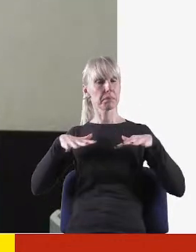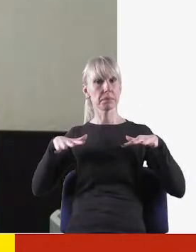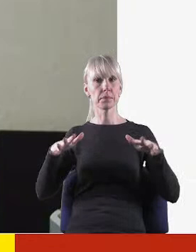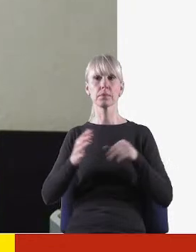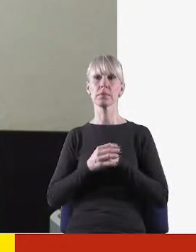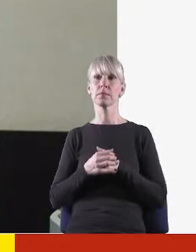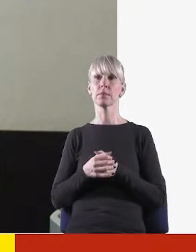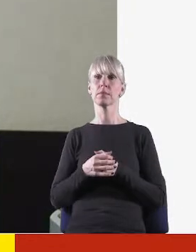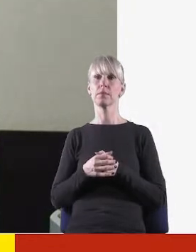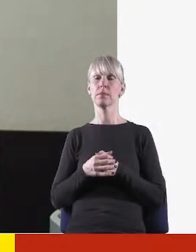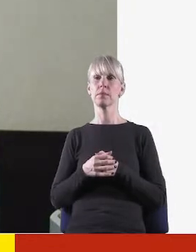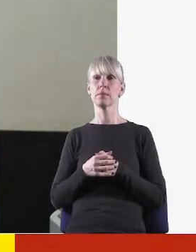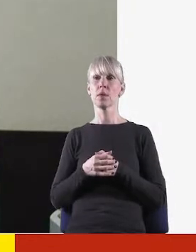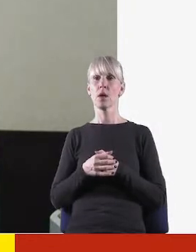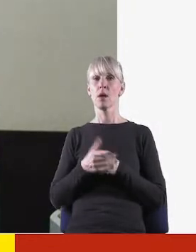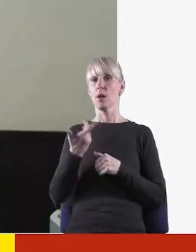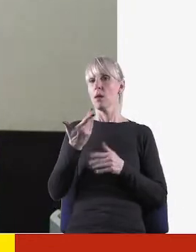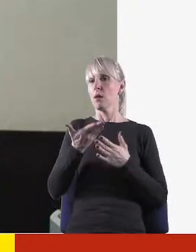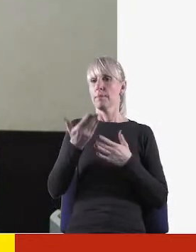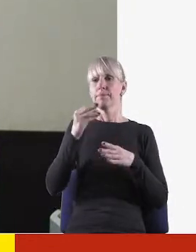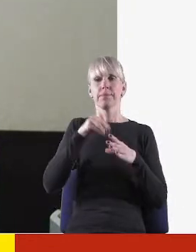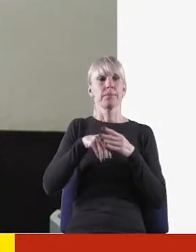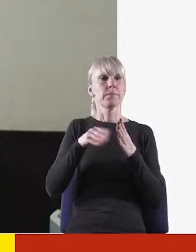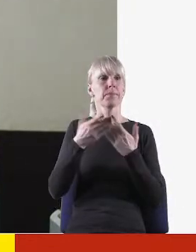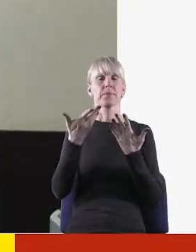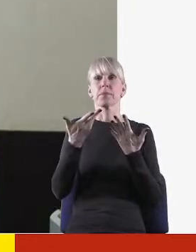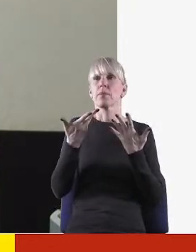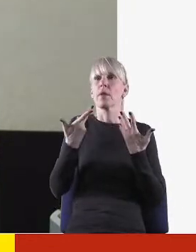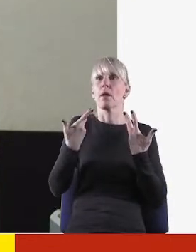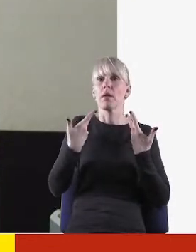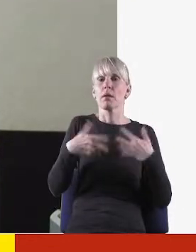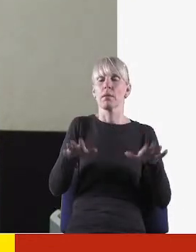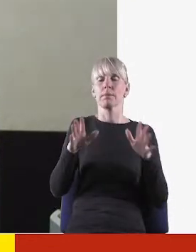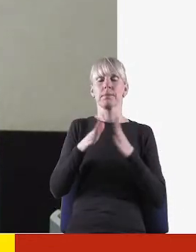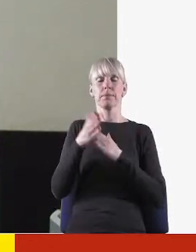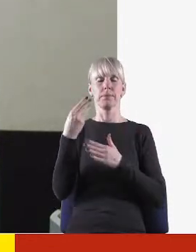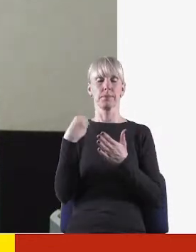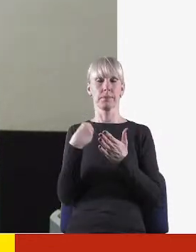właśnie one nie podlegają tej hoście. One wymagają